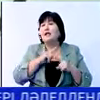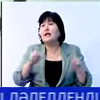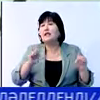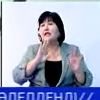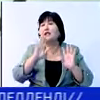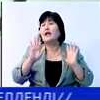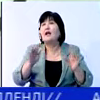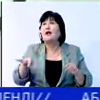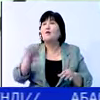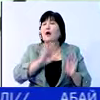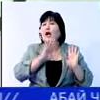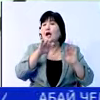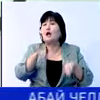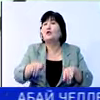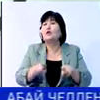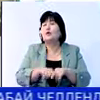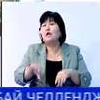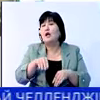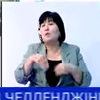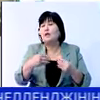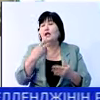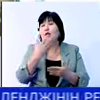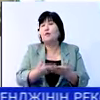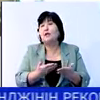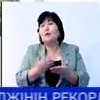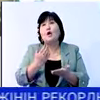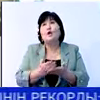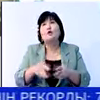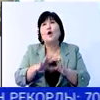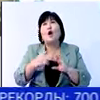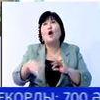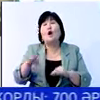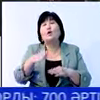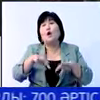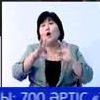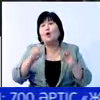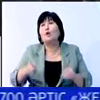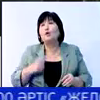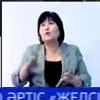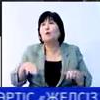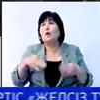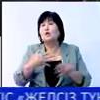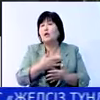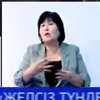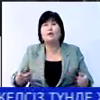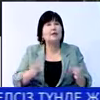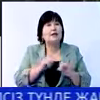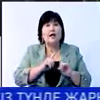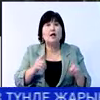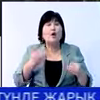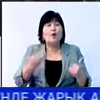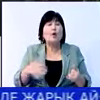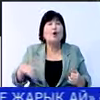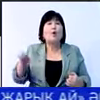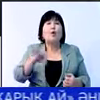әкелінген, дені теңізбен тыныстас өлкенің бедерін бейнелеп тұр. Сондай ақ аудандағы қолөнер шеберлері ұсынған бұйымдар да ерекше. Оған